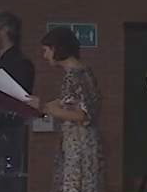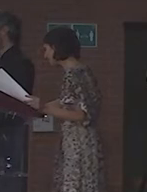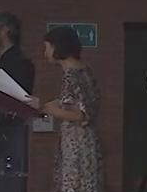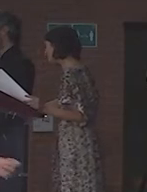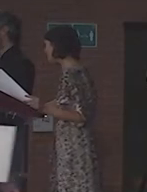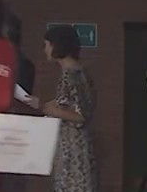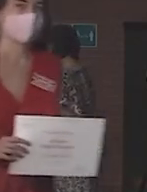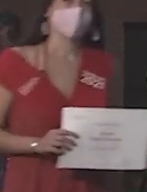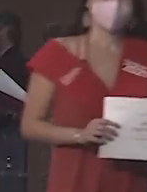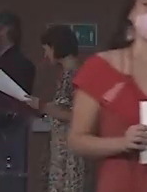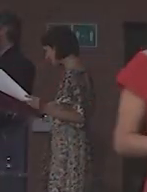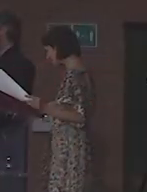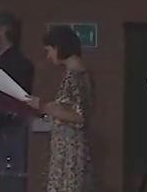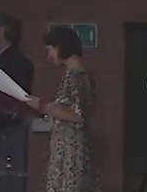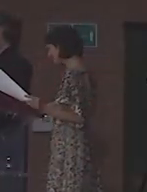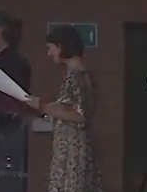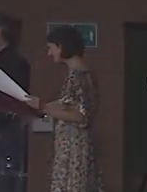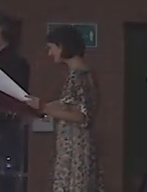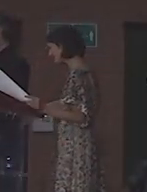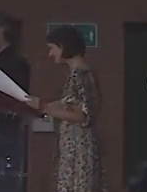Berta Relats Molins.